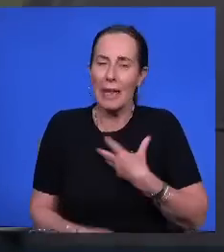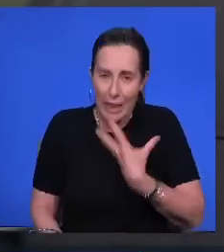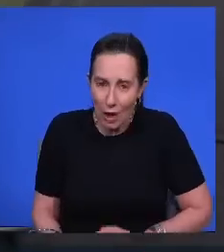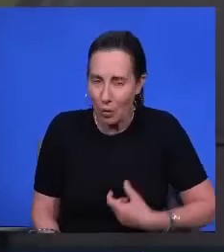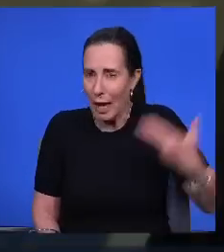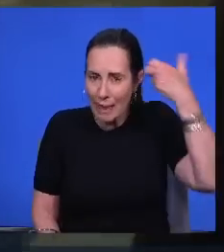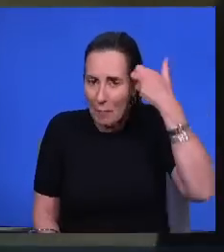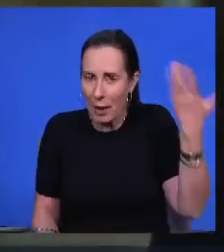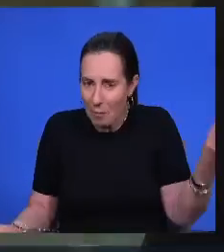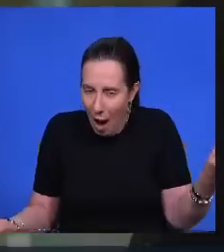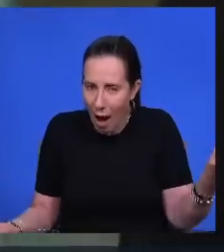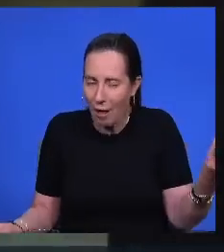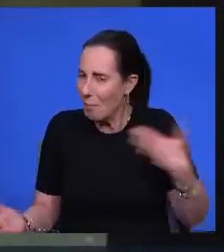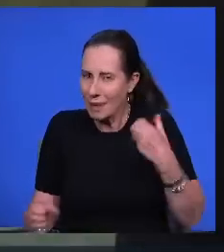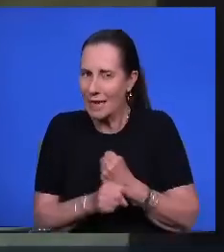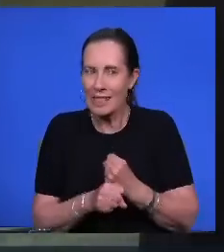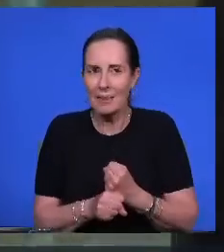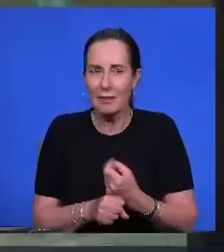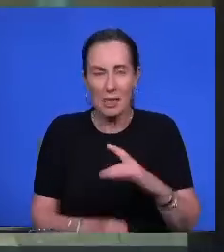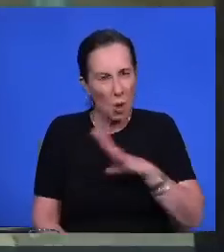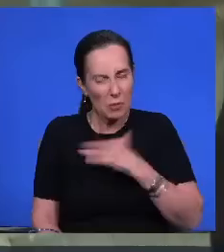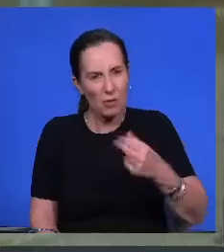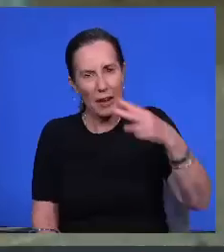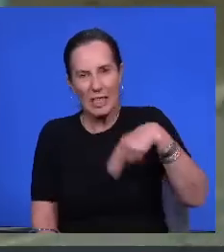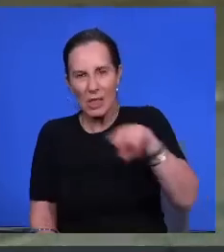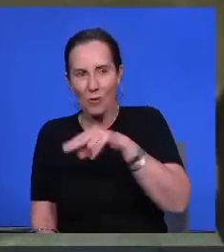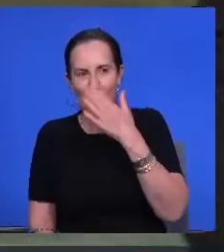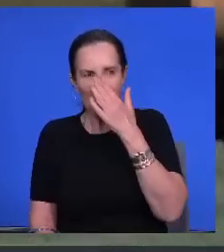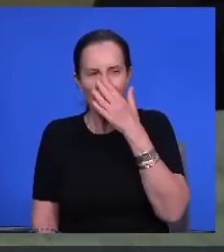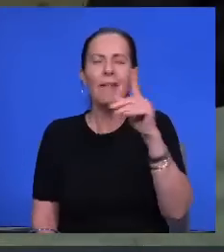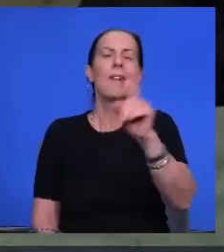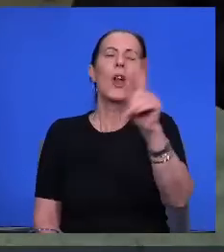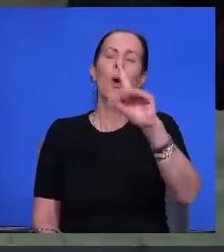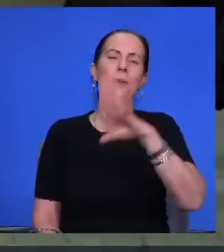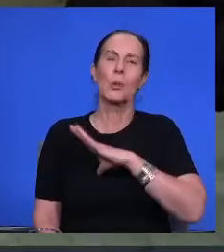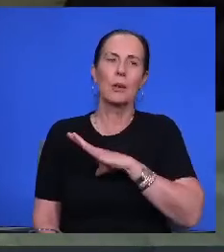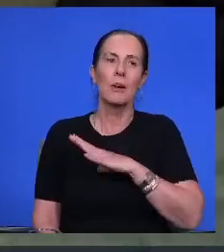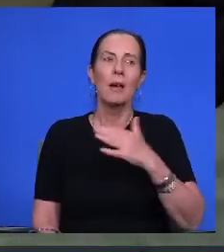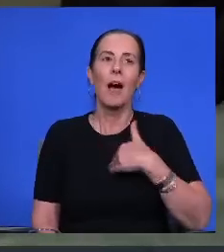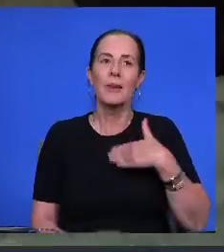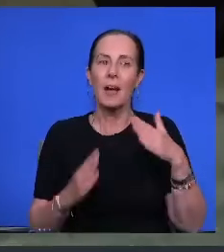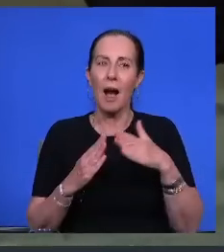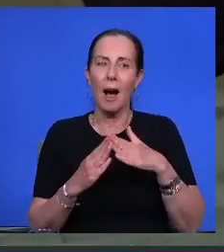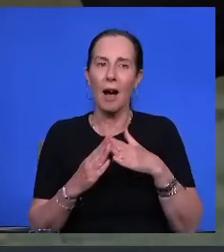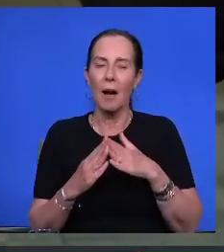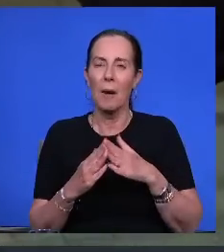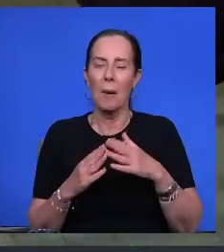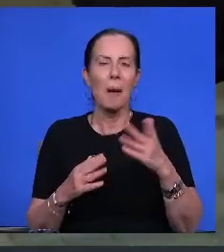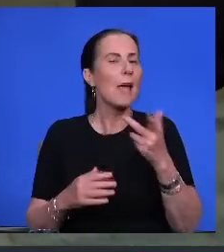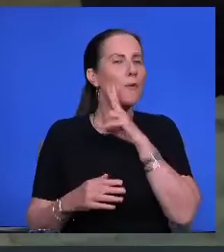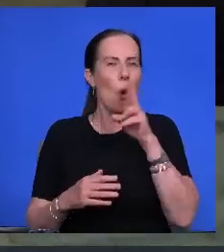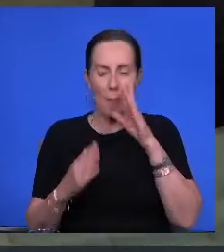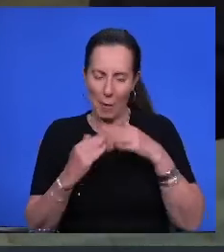מחשבות לא טובות. זה לא מסוכן עכשיו בשעה להסתובב פה? לא, לא מסוכן, כי אני גר ביחידת דיור מאחורי הבית של